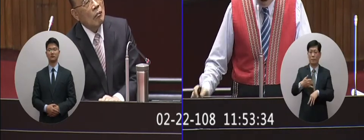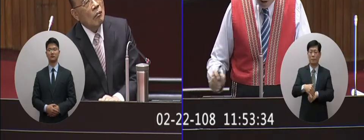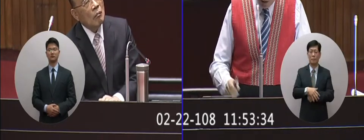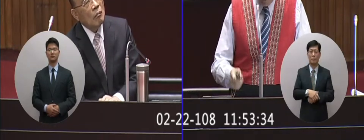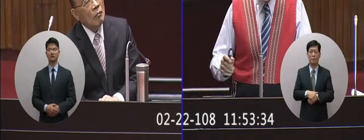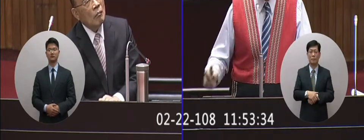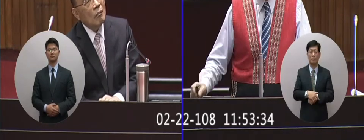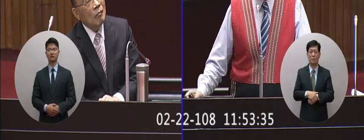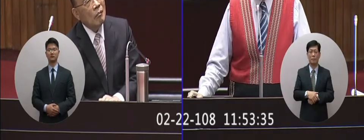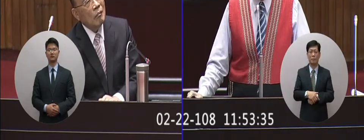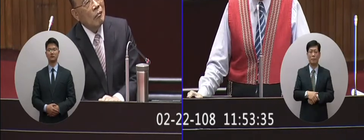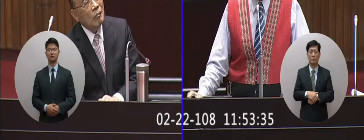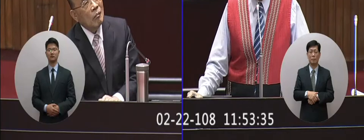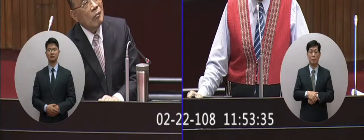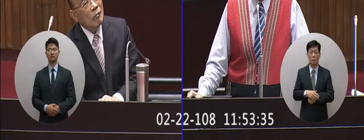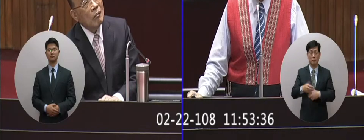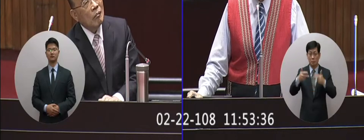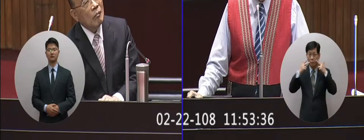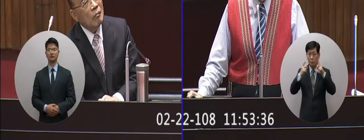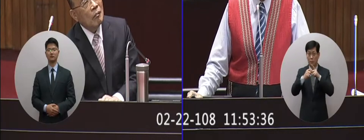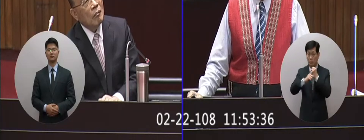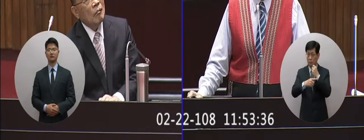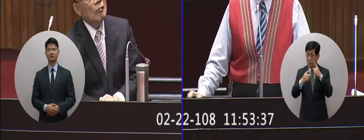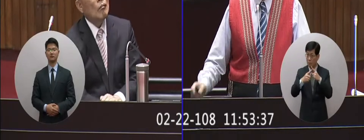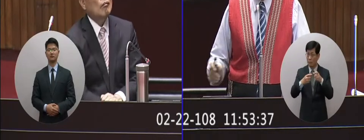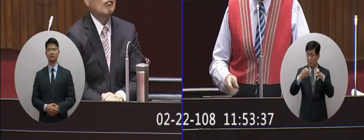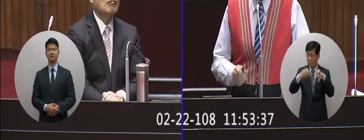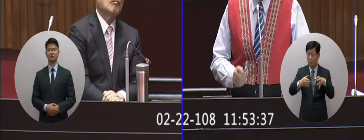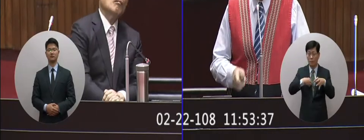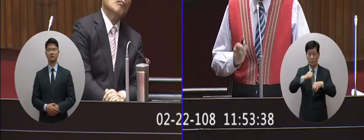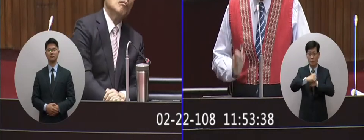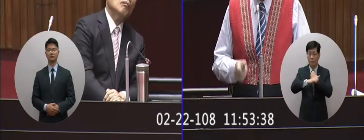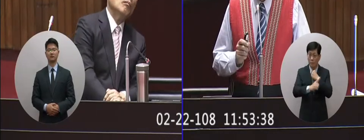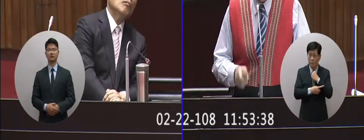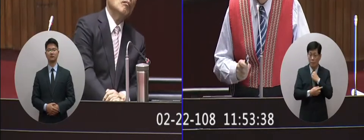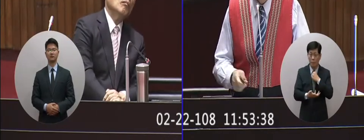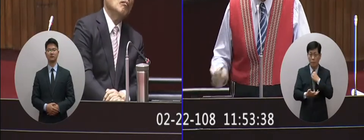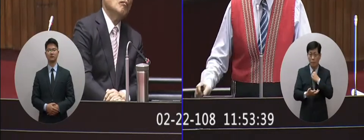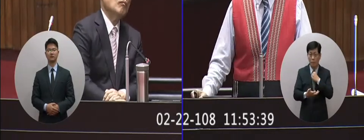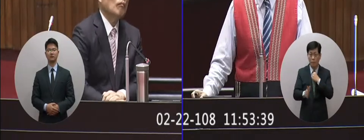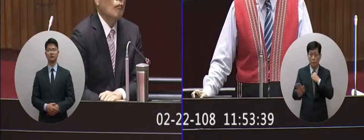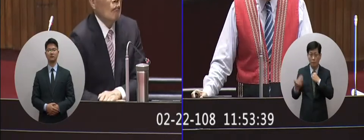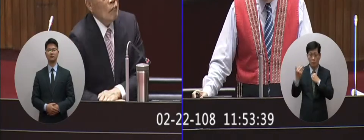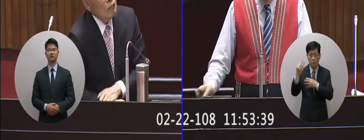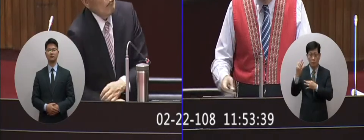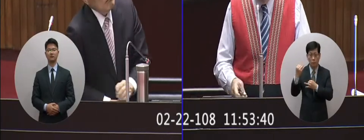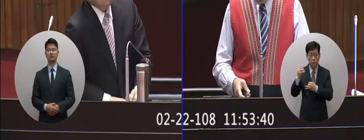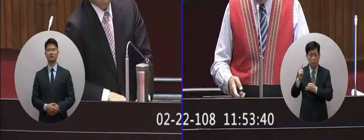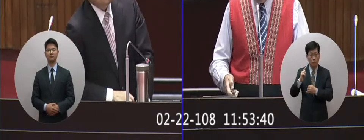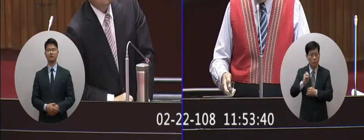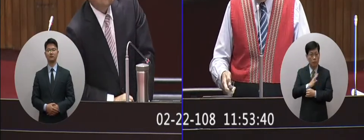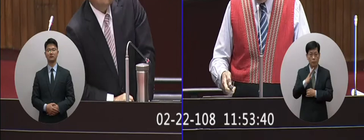啊，这个部落公法人的设置办法。变成没有期程啊，